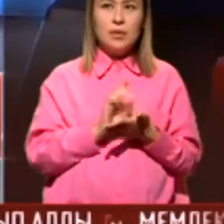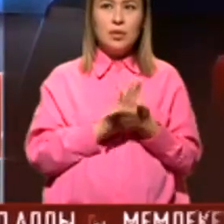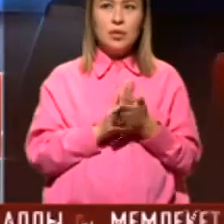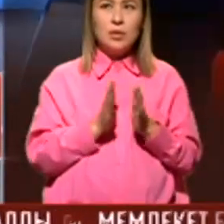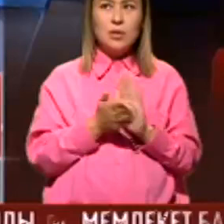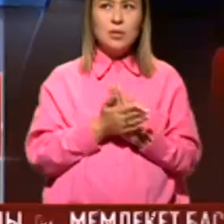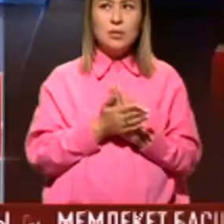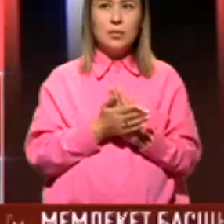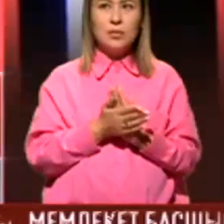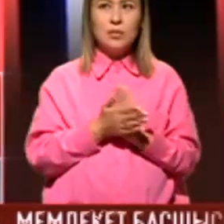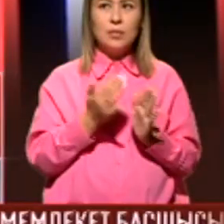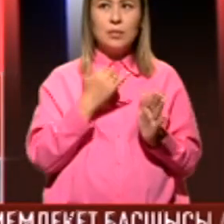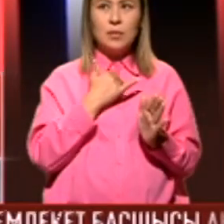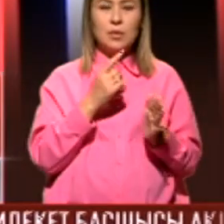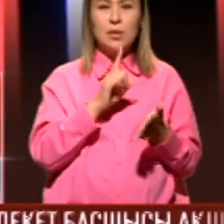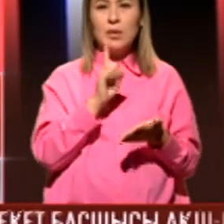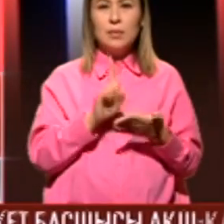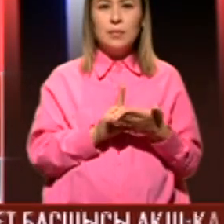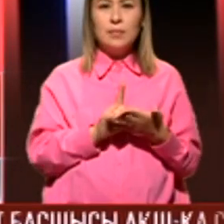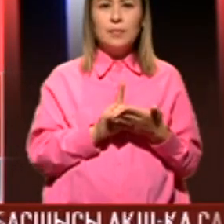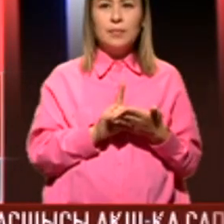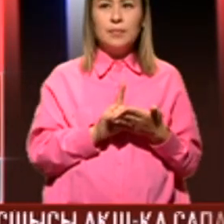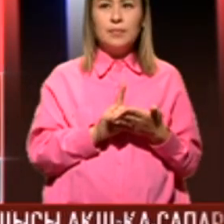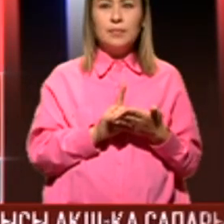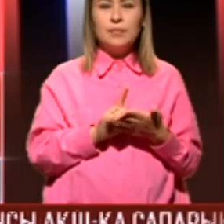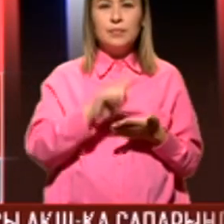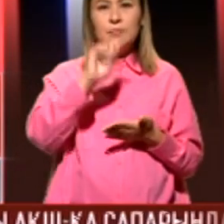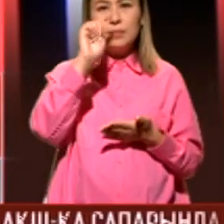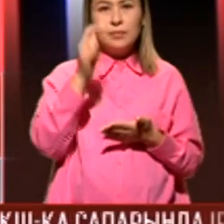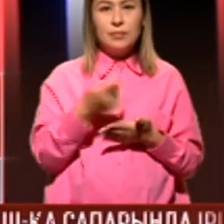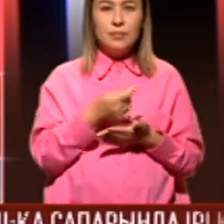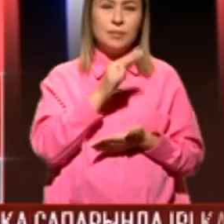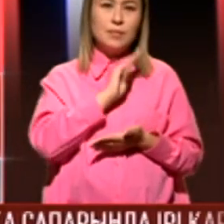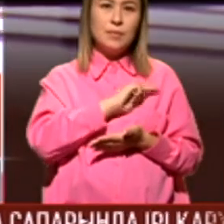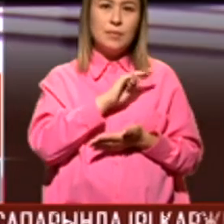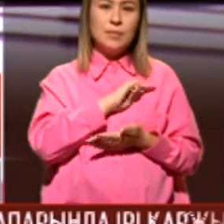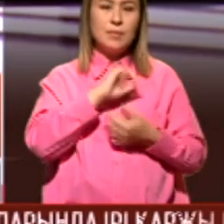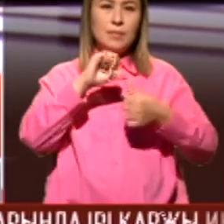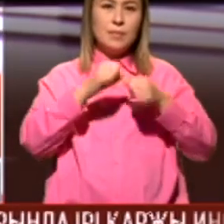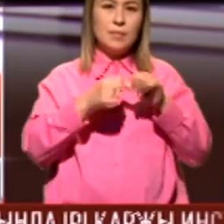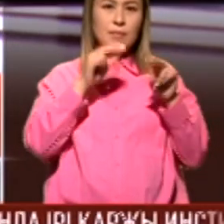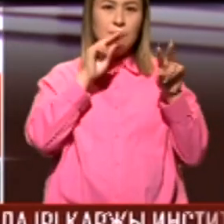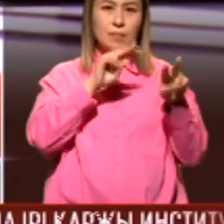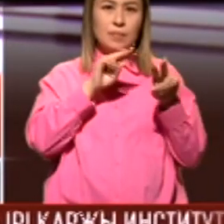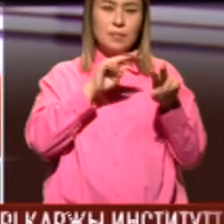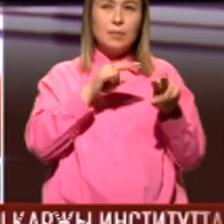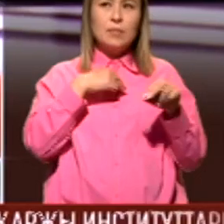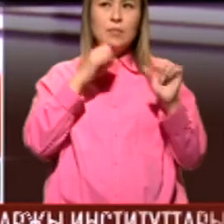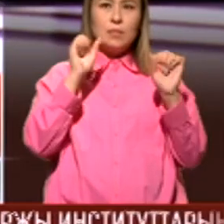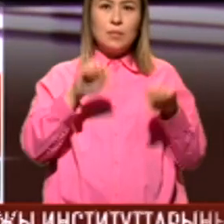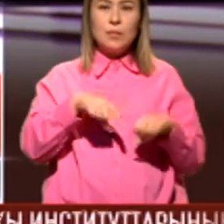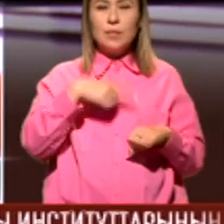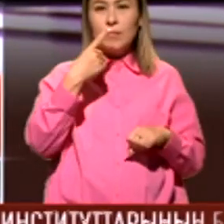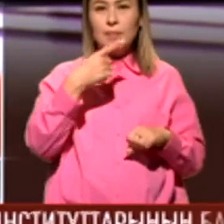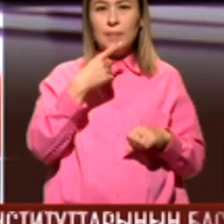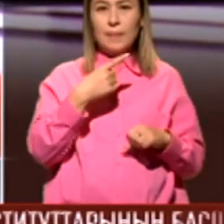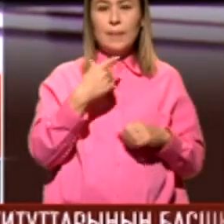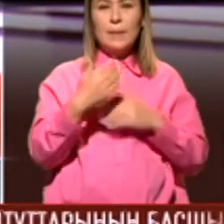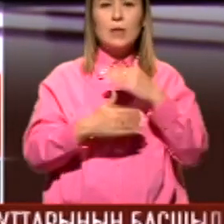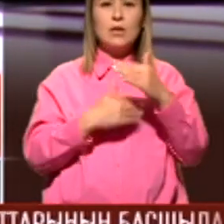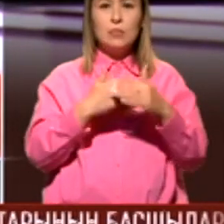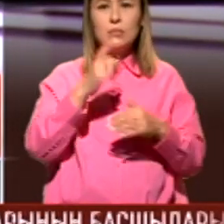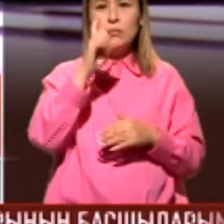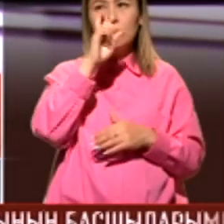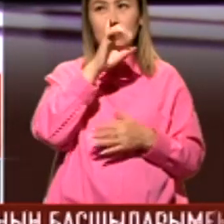дүние. Мен әлбетте қарулы күштердің қызметін ұдай бақылап отыратын азамат ретінде айтар едім. Жетістігіміз де